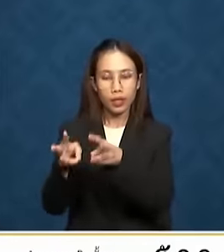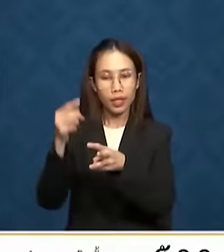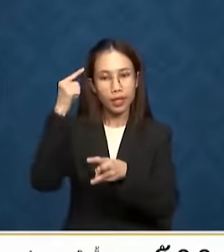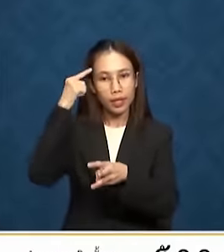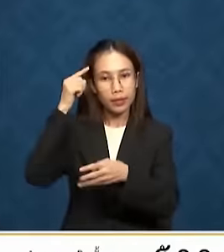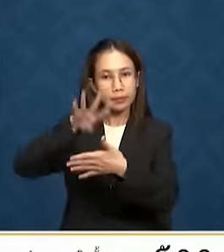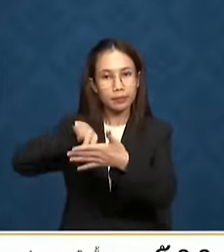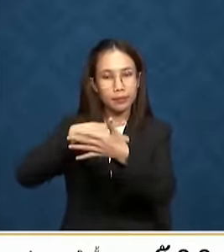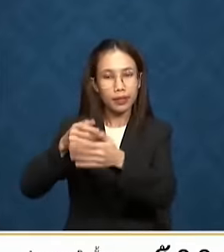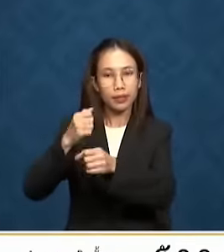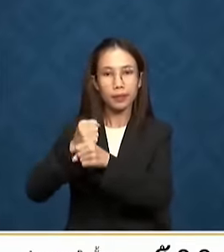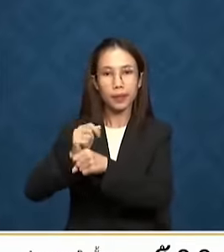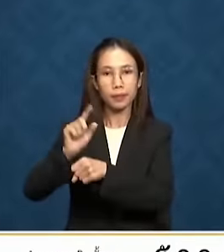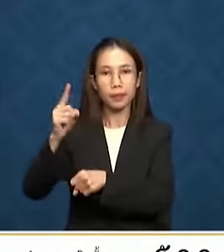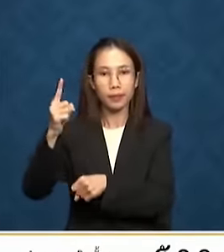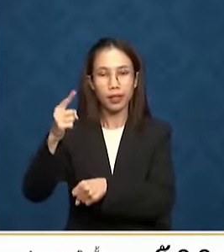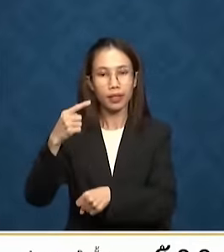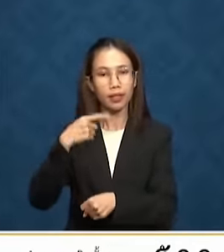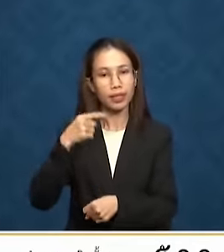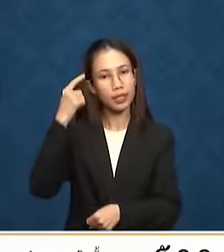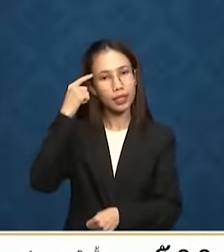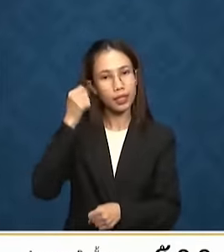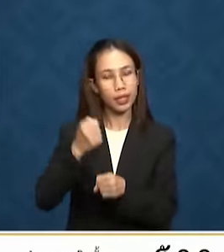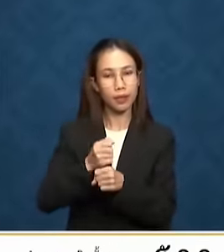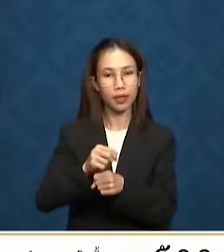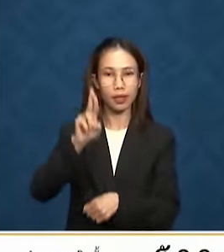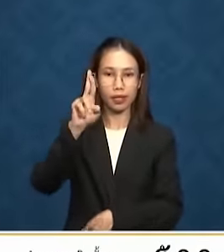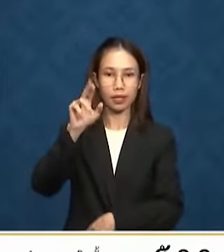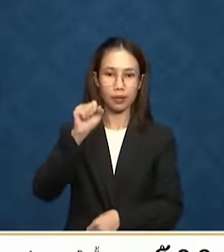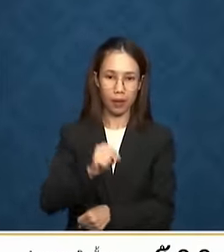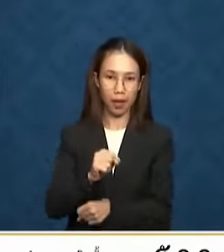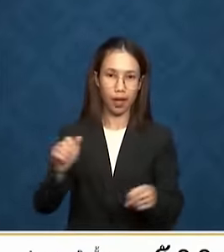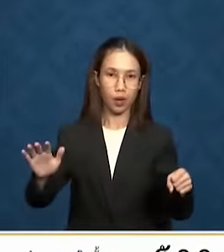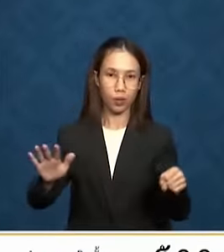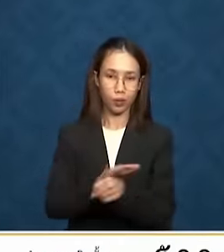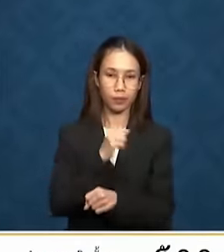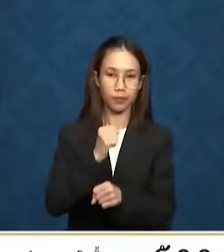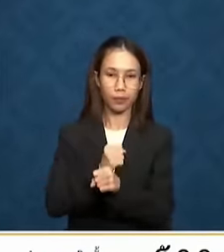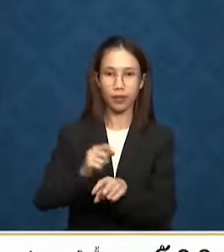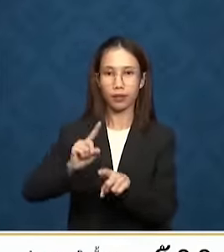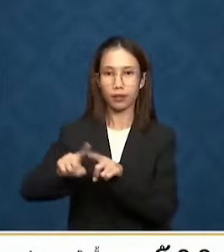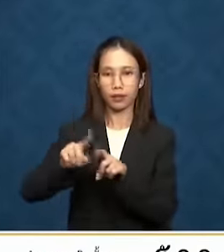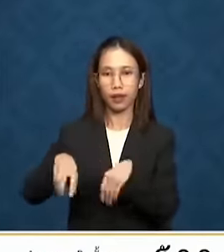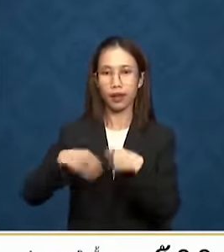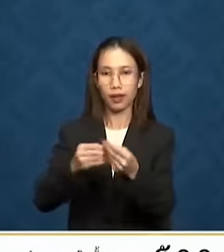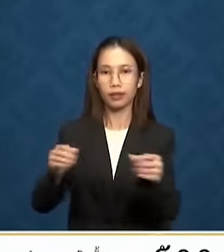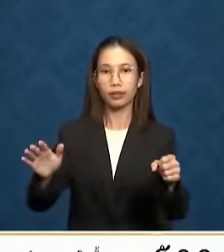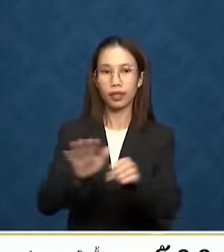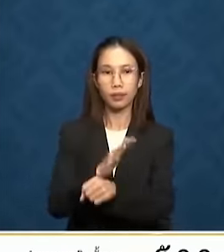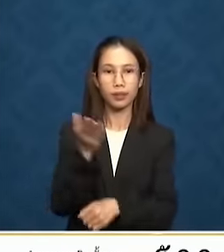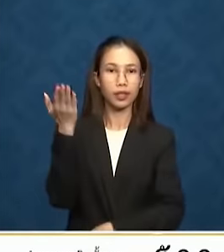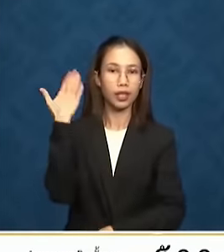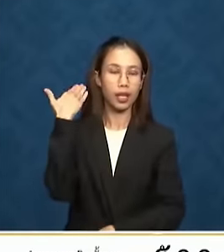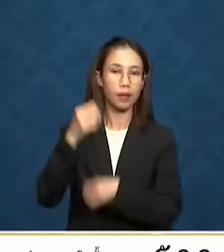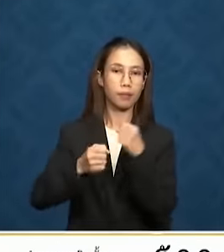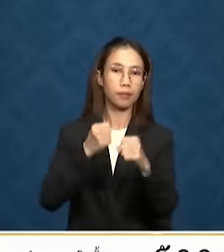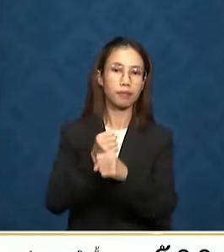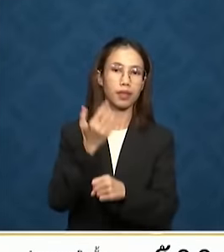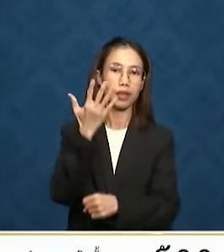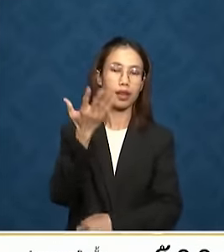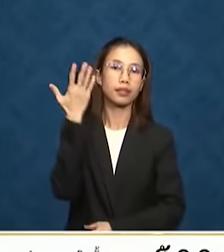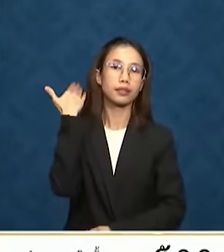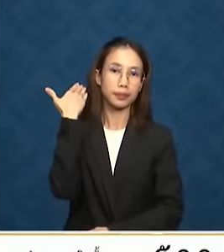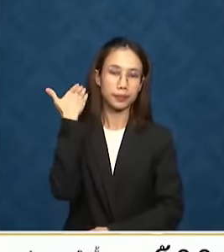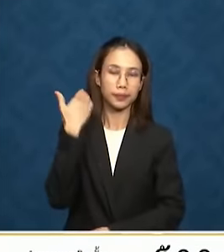กรอบหรือทำยังไงให้การใช้เวลาของสภาแห่งนี้คุ้มค่าและมีประสิทธิภาพมากกว่าที่เคยเป็นมาในช่วง 5ปีที่เคยได้ทำ